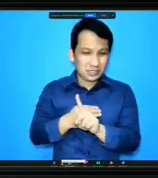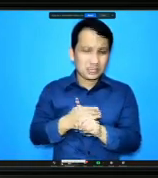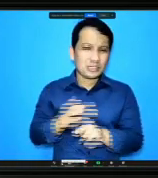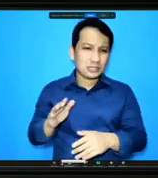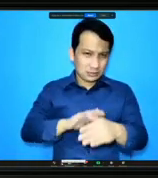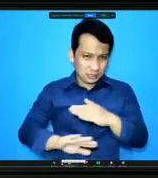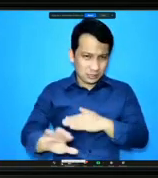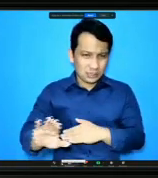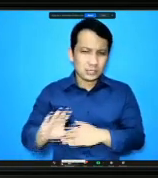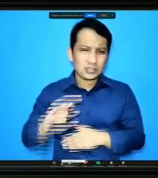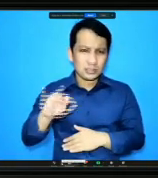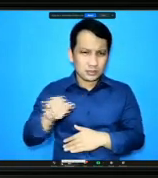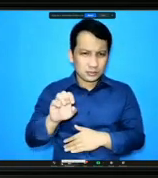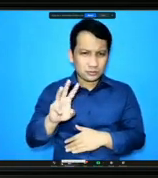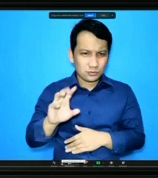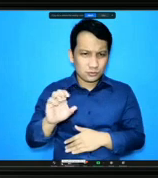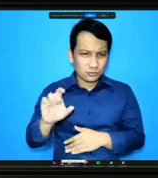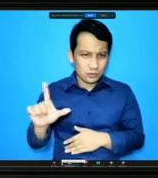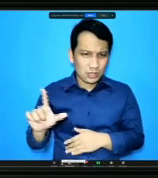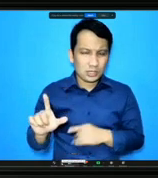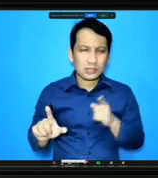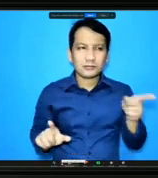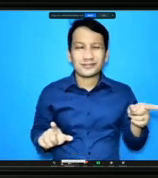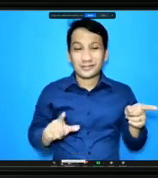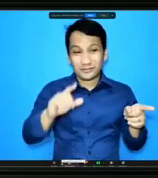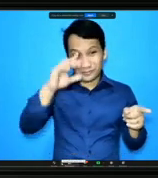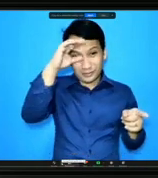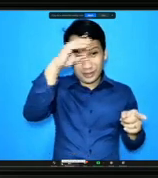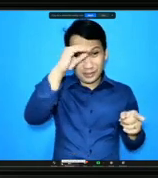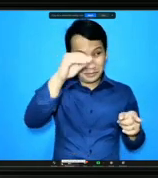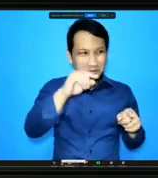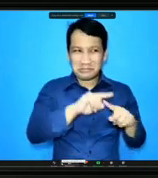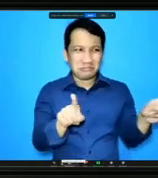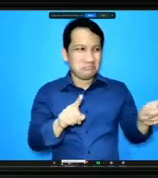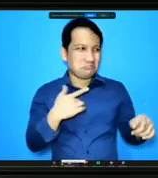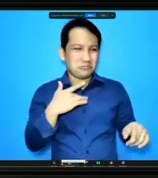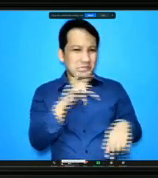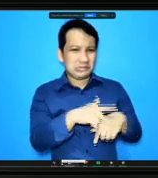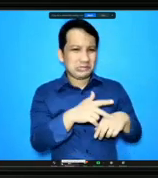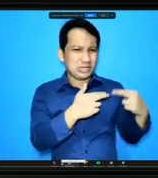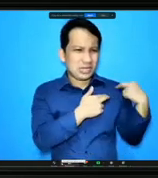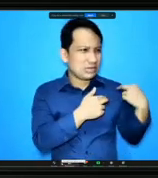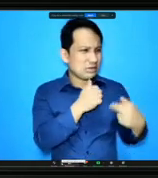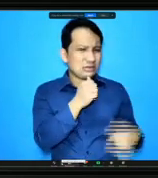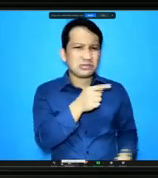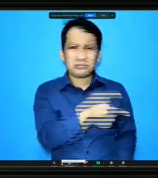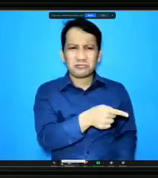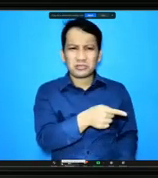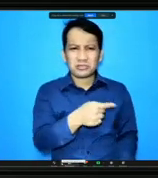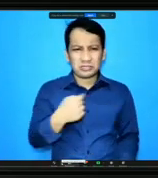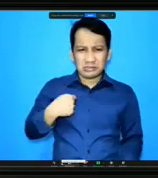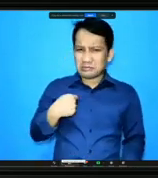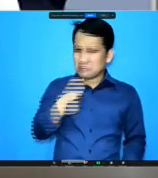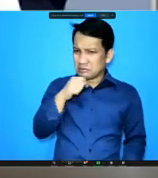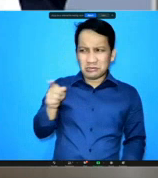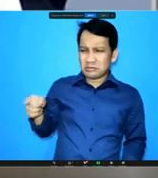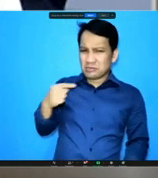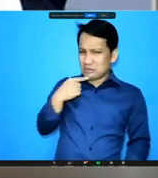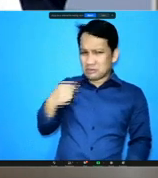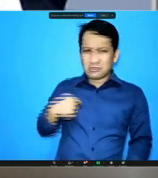Jewel. Yun nga lang, ayaw panagutan ni chairman ang bata dahil hindi raw ito sa kanya.